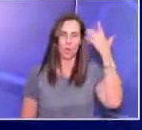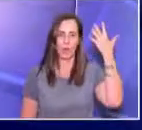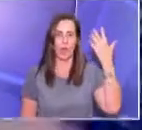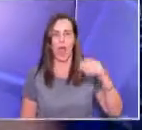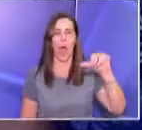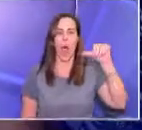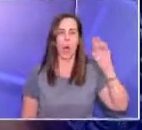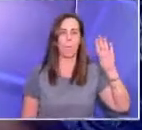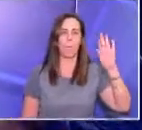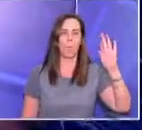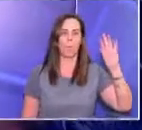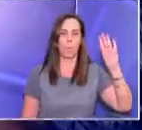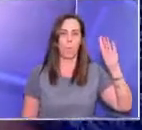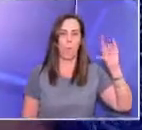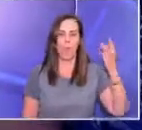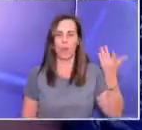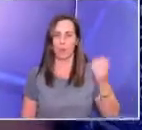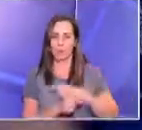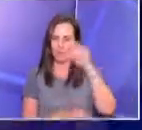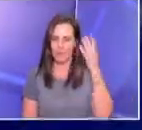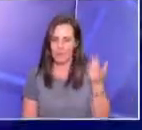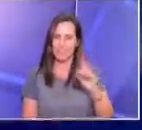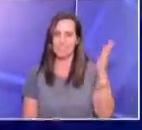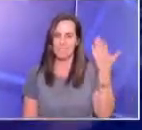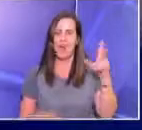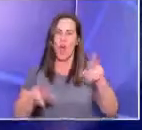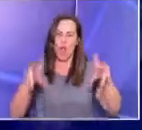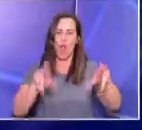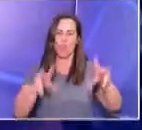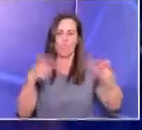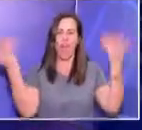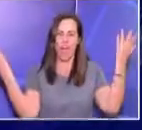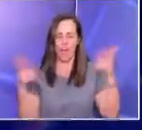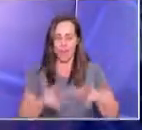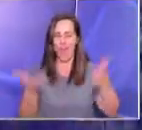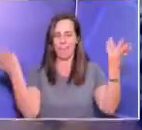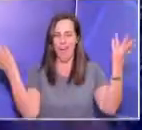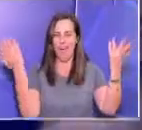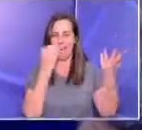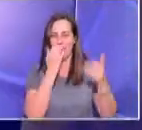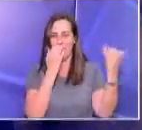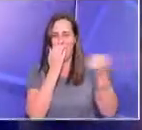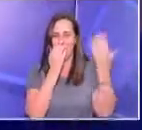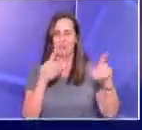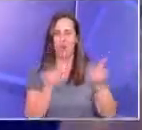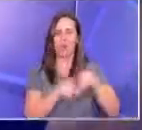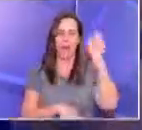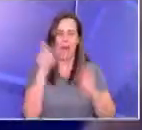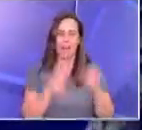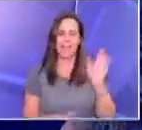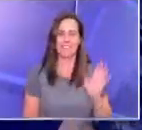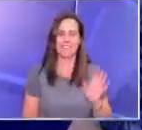אבוט בולבן, רץ בתל אביב. אמן, זה היה על אותו עניין כל הזמן. אותו שטנץ כל הזמן, זה אותו